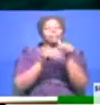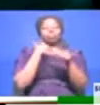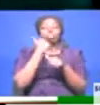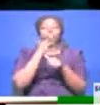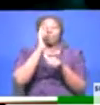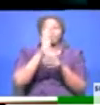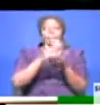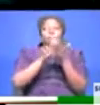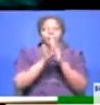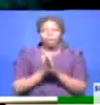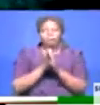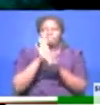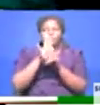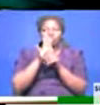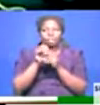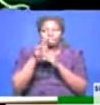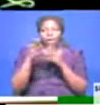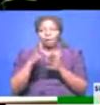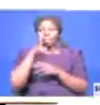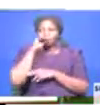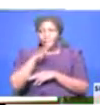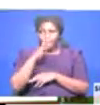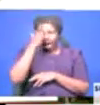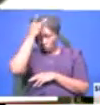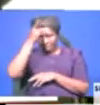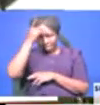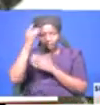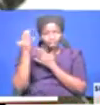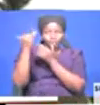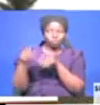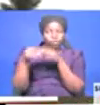huku spika Moses Wetangula akitarajiwa kufanya uamuzi wa upande